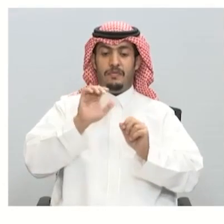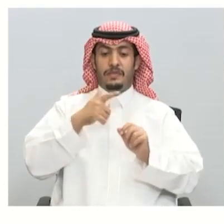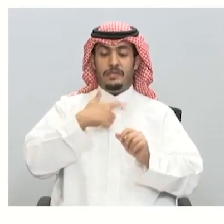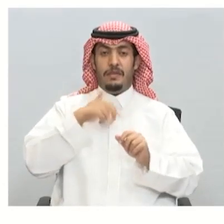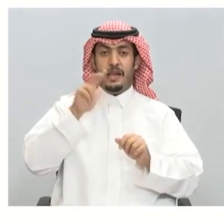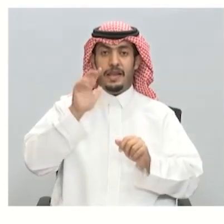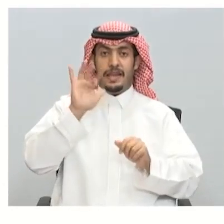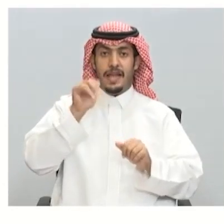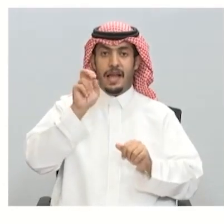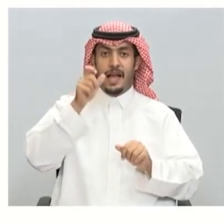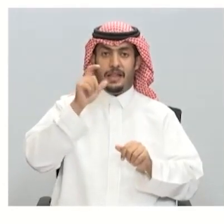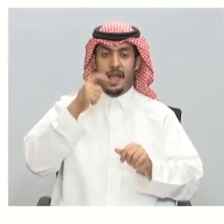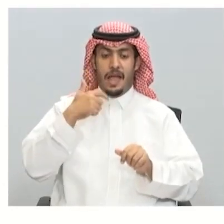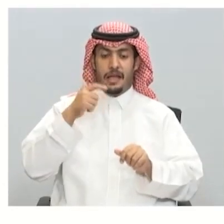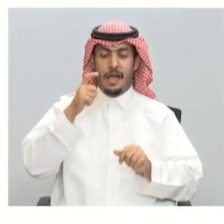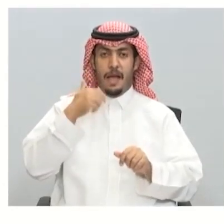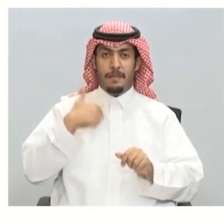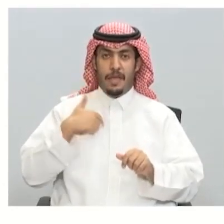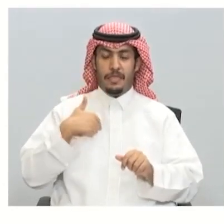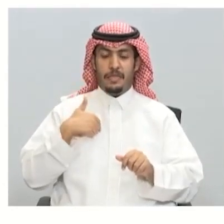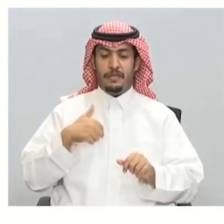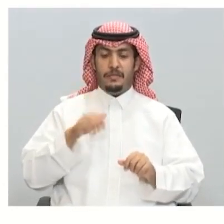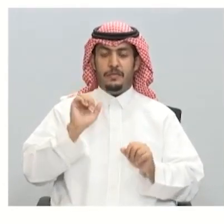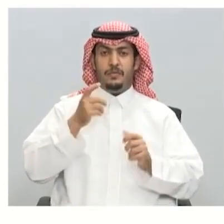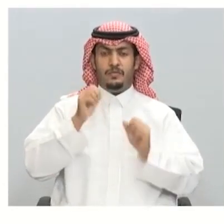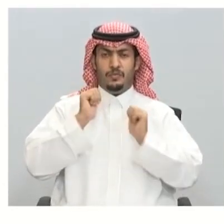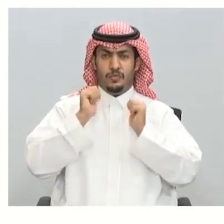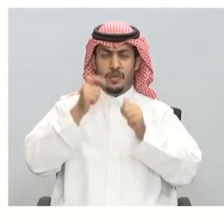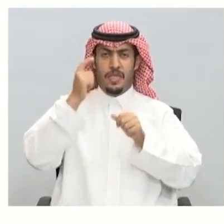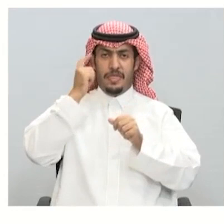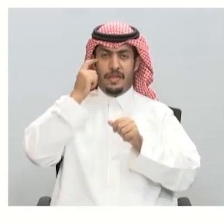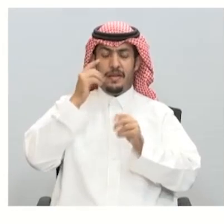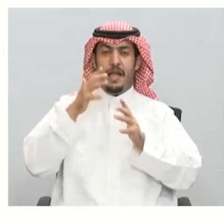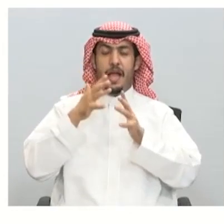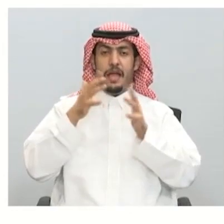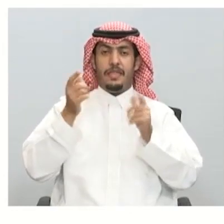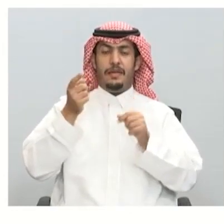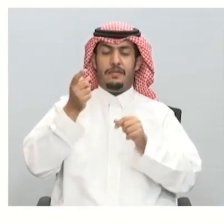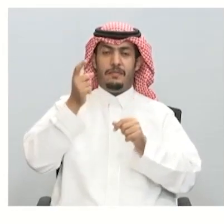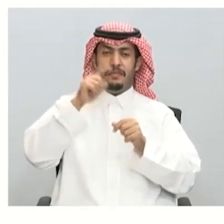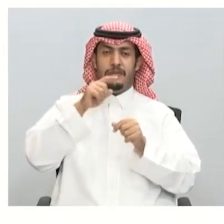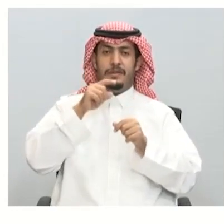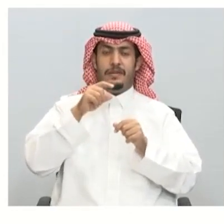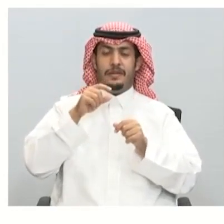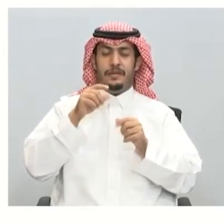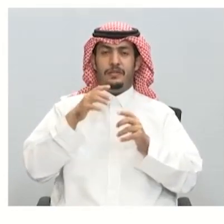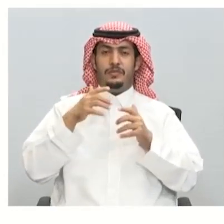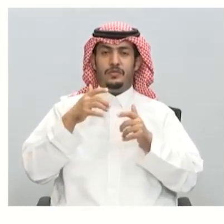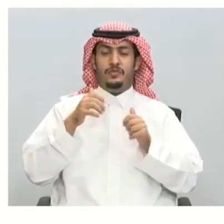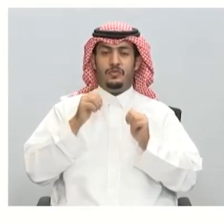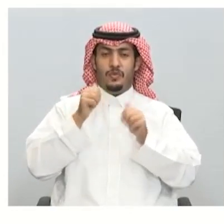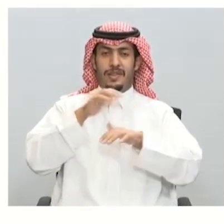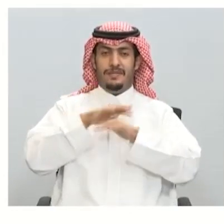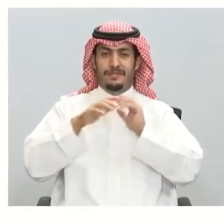الياقات البيضاء يعني يعتمدون على ماذا الجهد الذهني اكثر من الجهد البدني